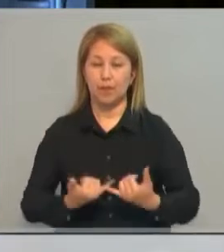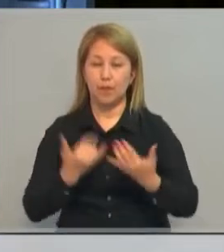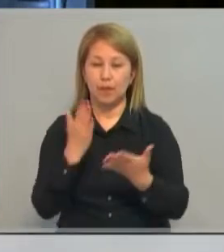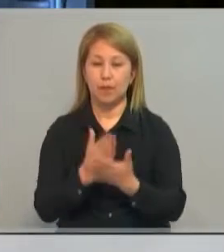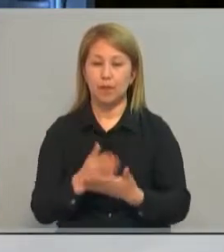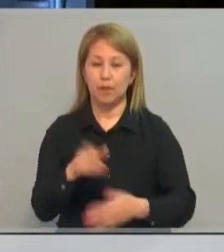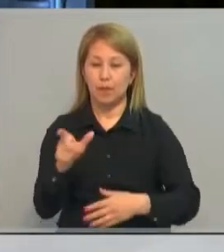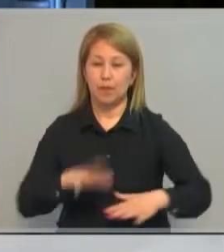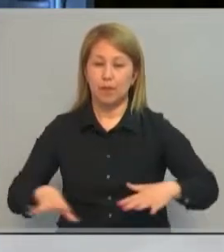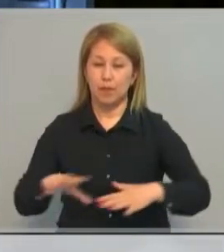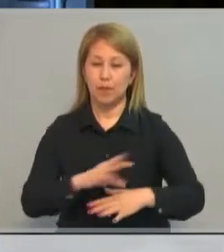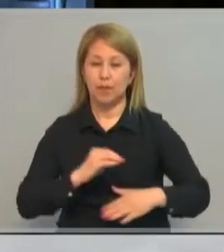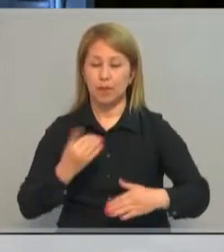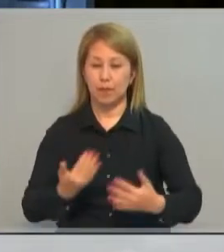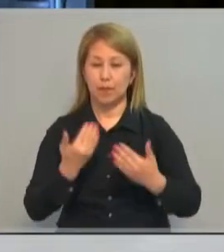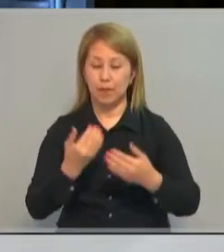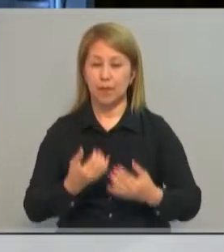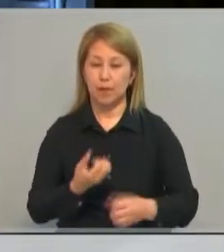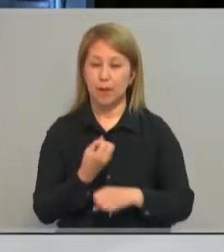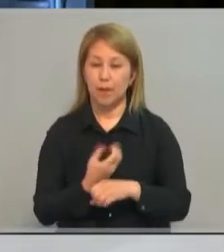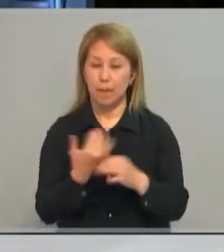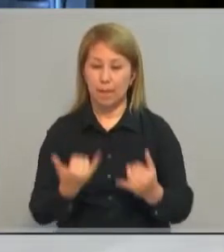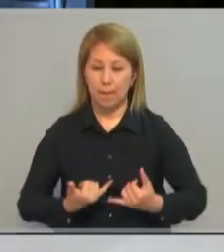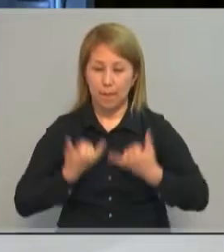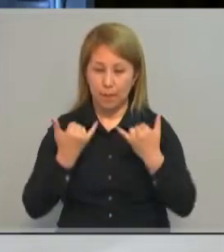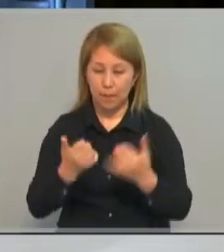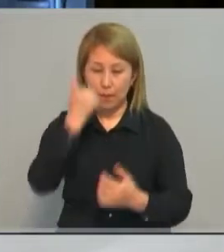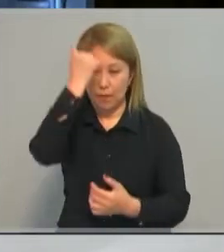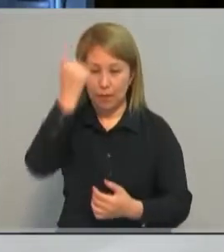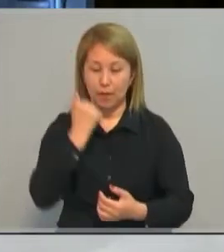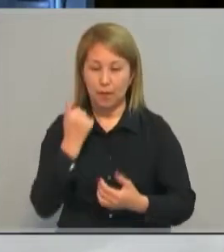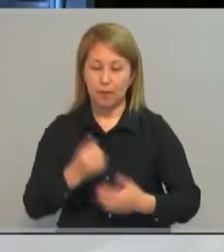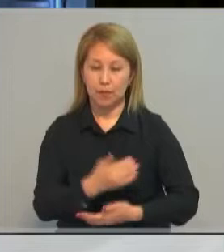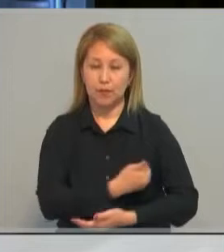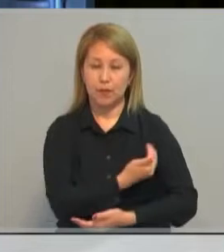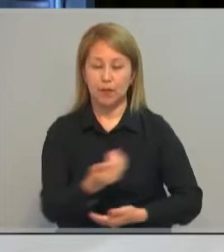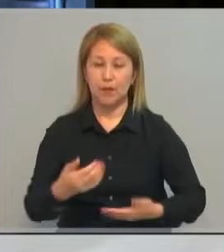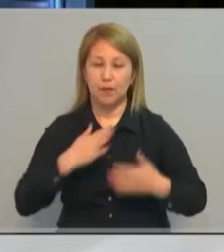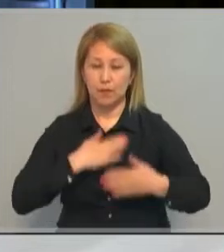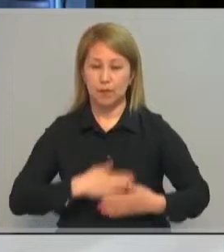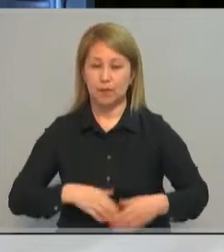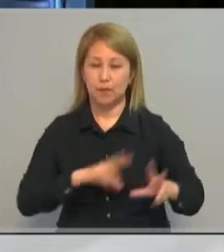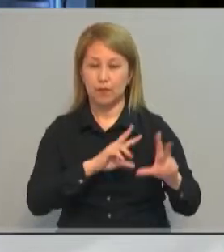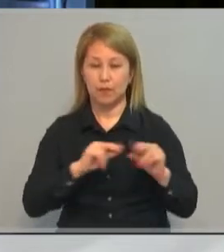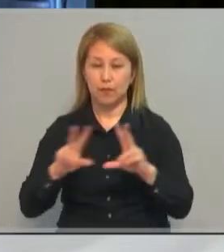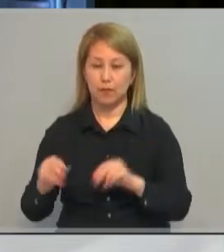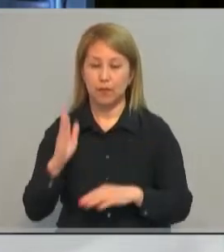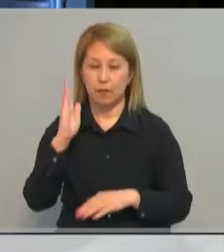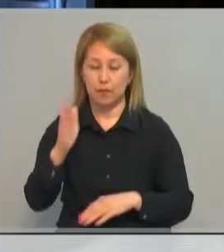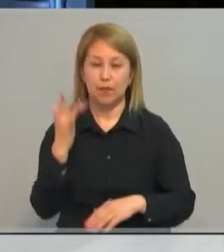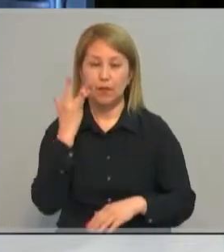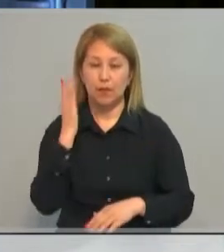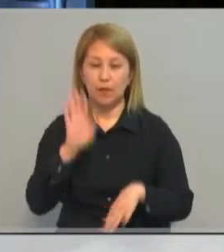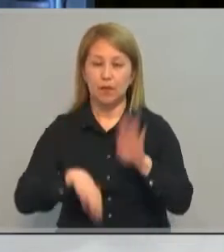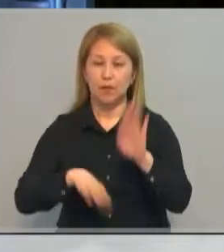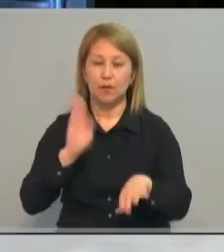помогать людям, и мы это бесконечно ценим и благодарны вам. Желаем вам процветания, терпения и удачи. Пусть у вас всегда все